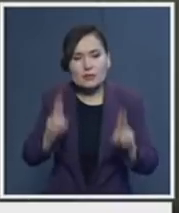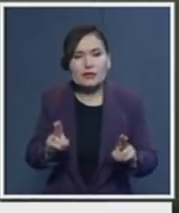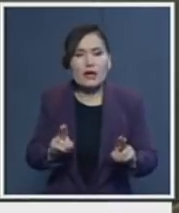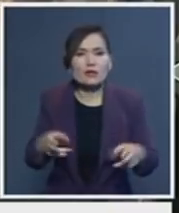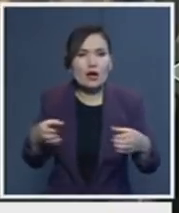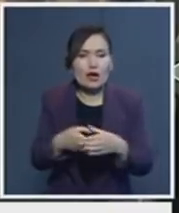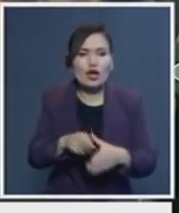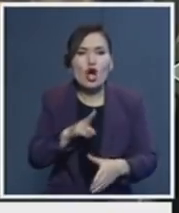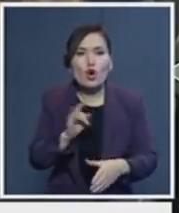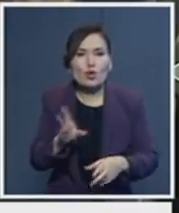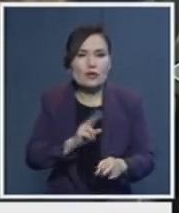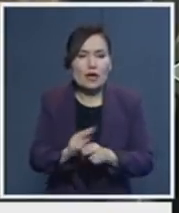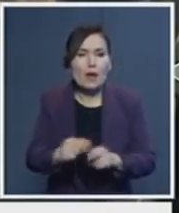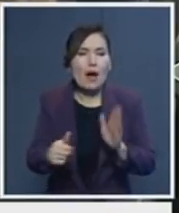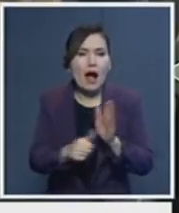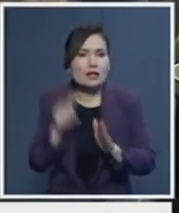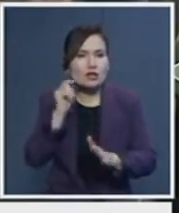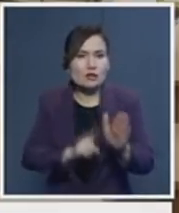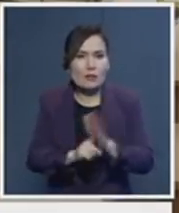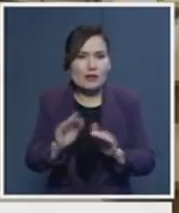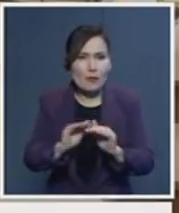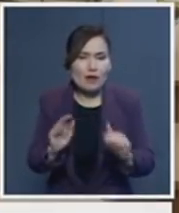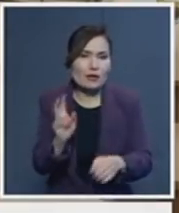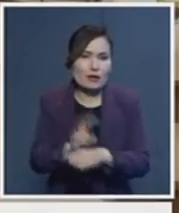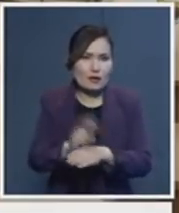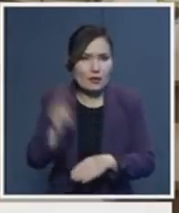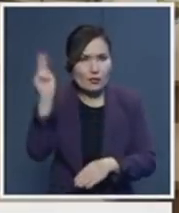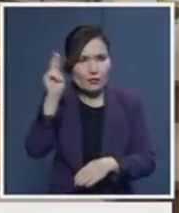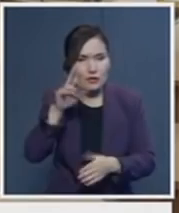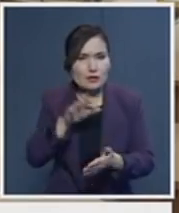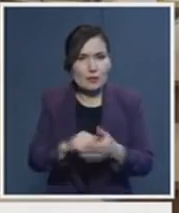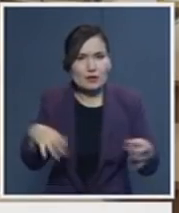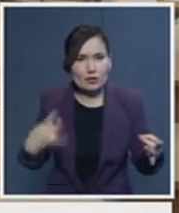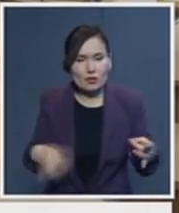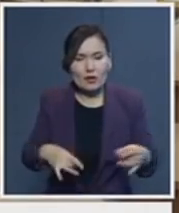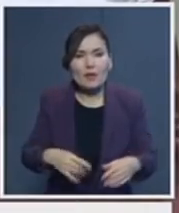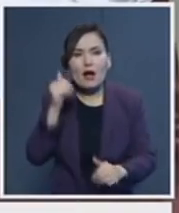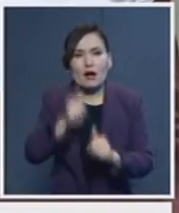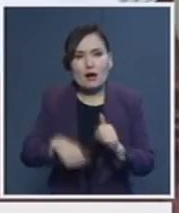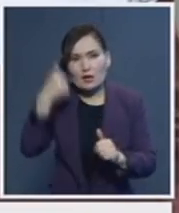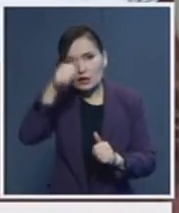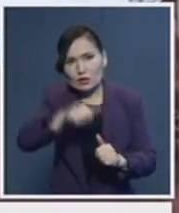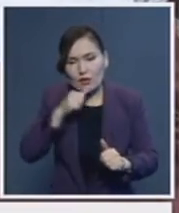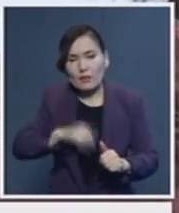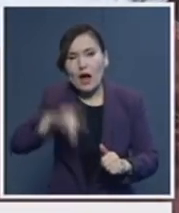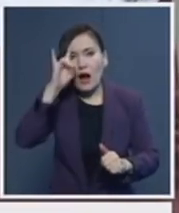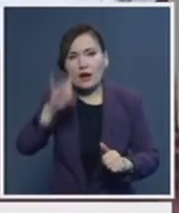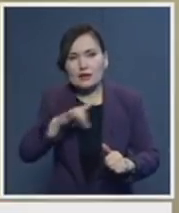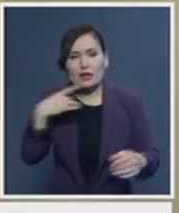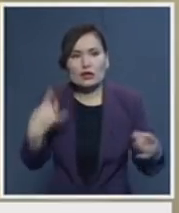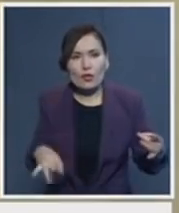ашылыпты. Оған 6 жастан асқан балалар қабылданады. Жыл сайын осы біздің қазақ домбырасына қызығушылық